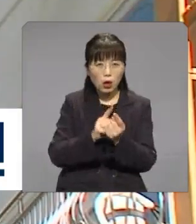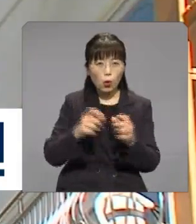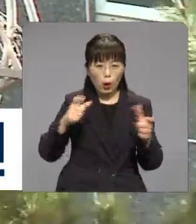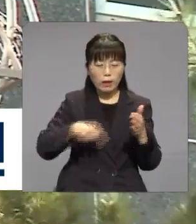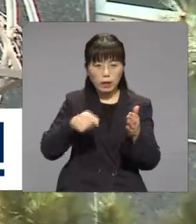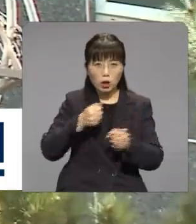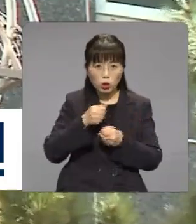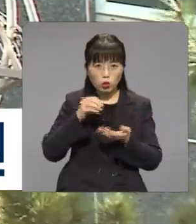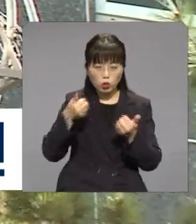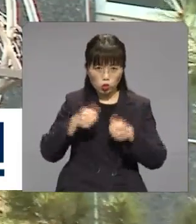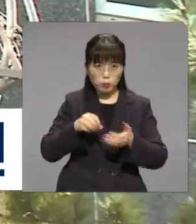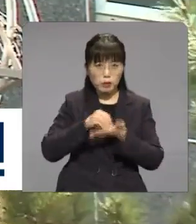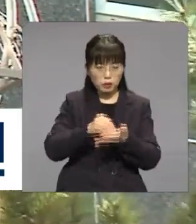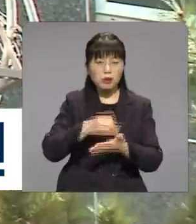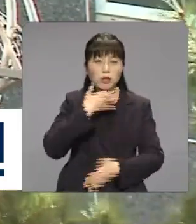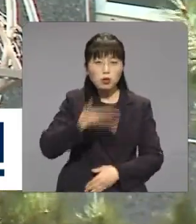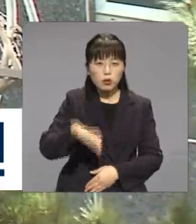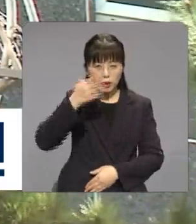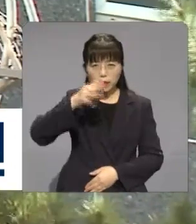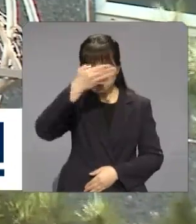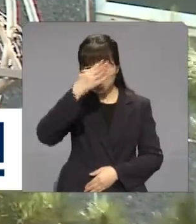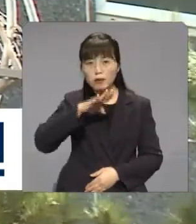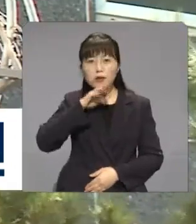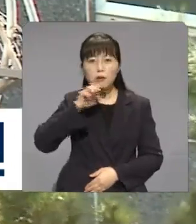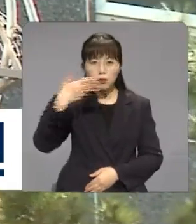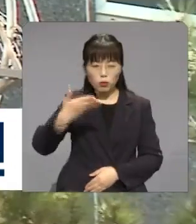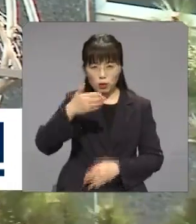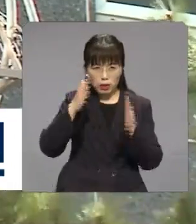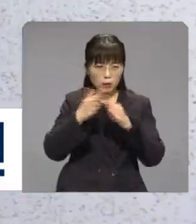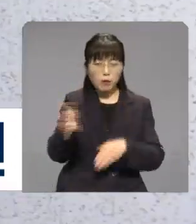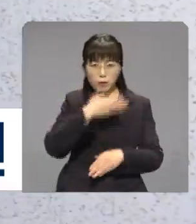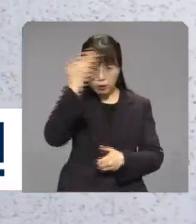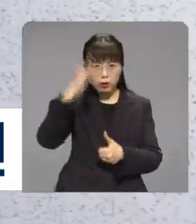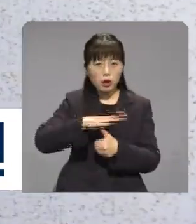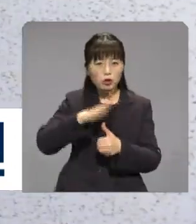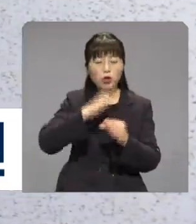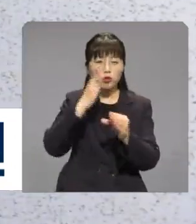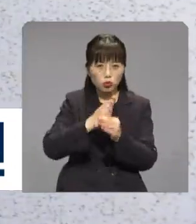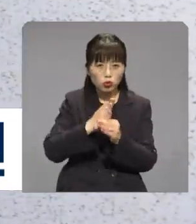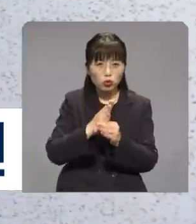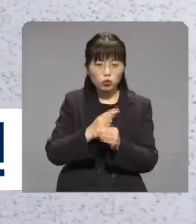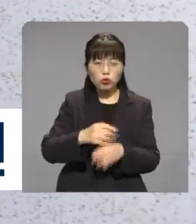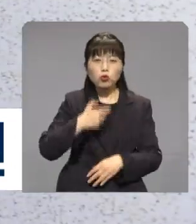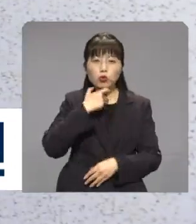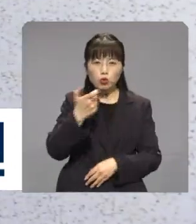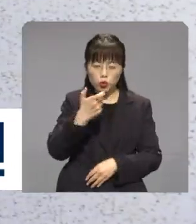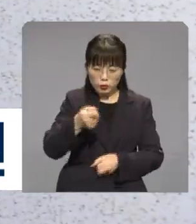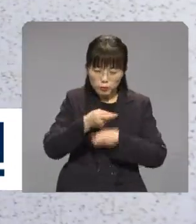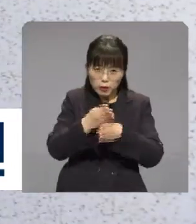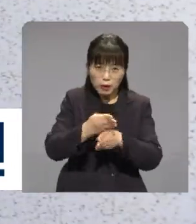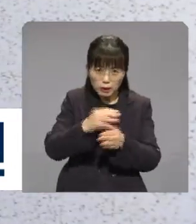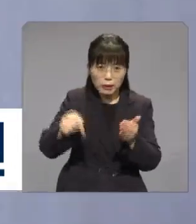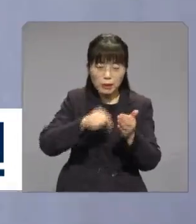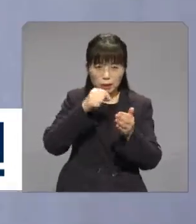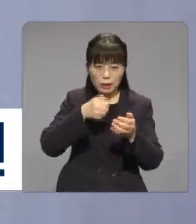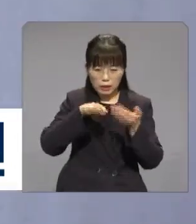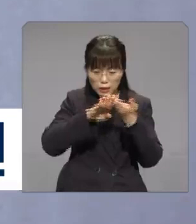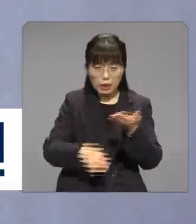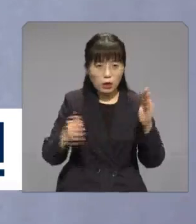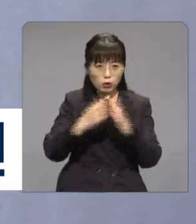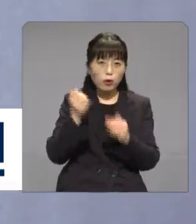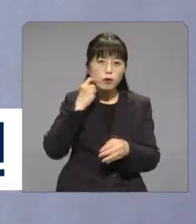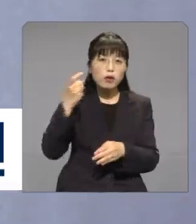관내에 주민 등록된 19세 이상 39세 이하 무주택 청년 중 전용 면적 60m 이하 주택에서